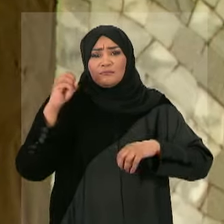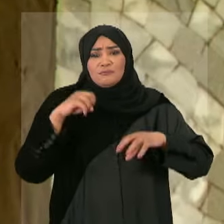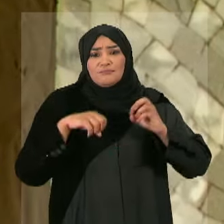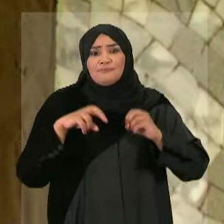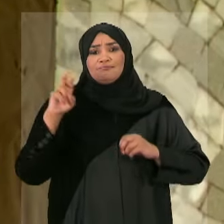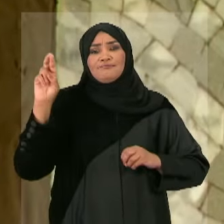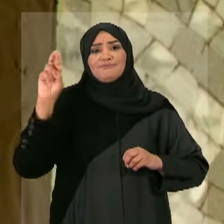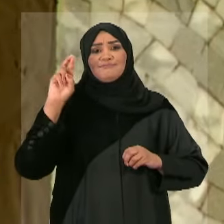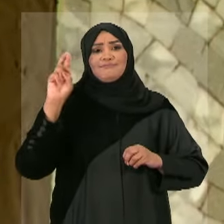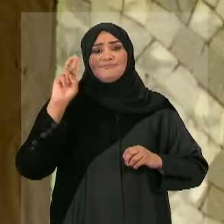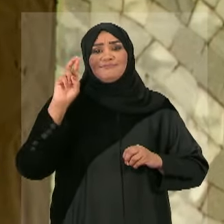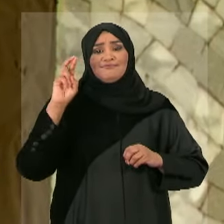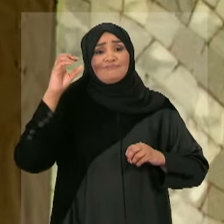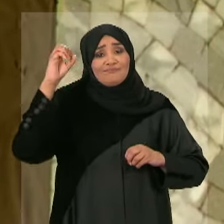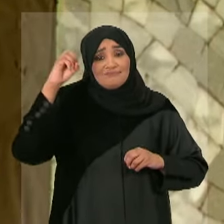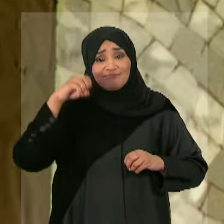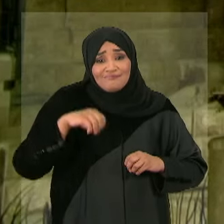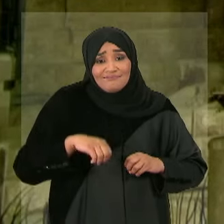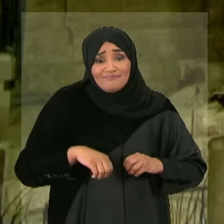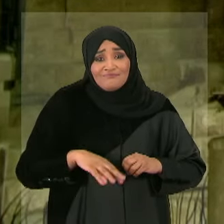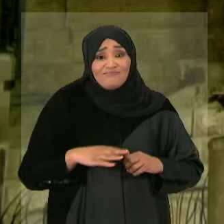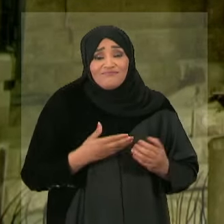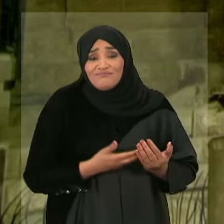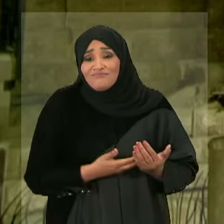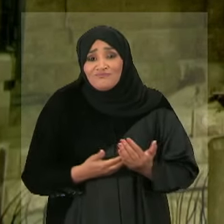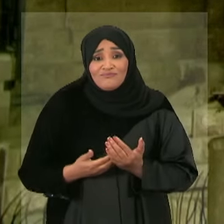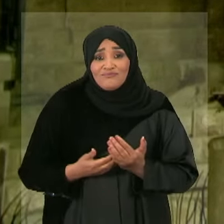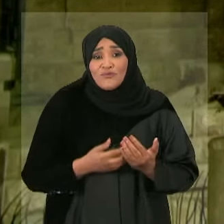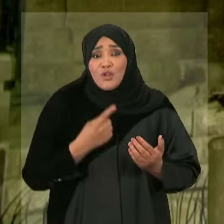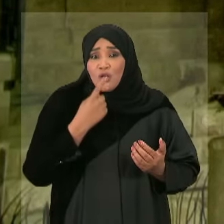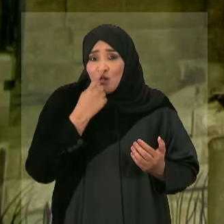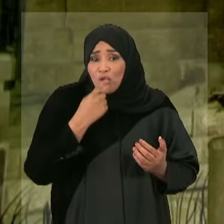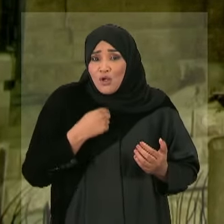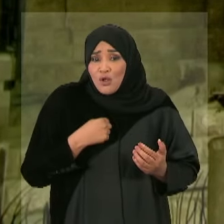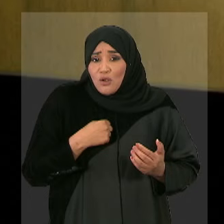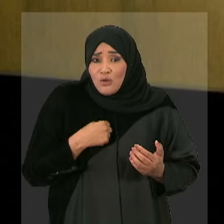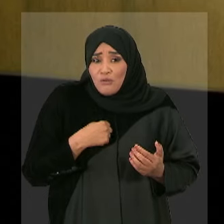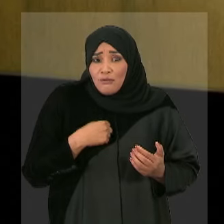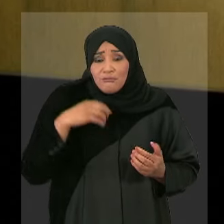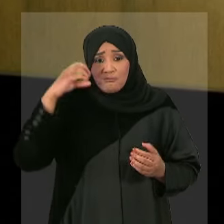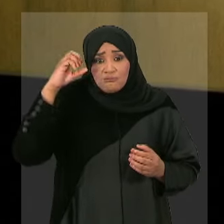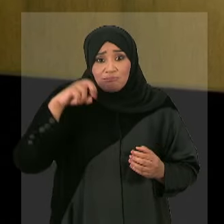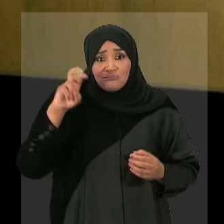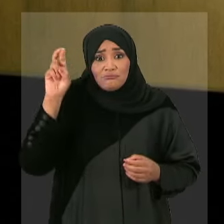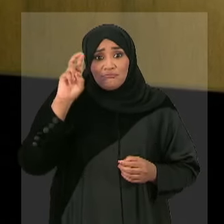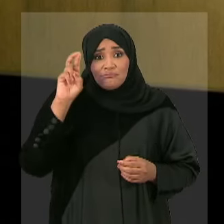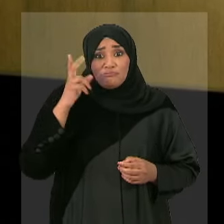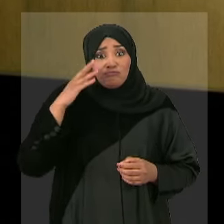تم تبشير العذراء بواسطة الروح القدس في قدوم مسيح